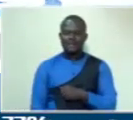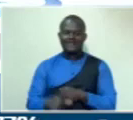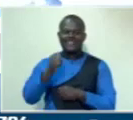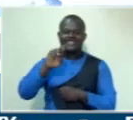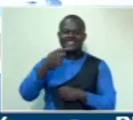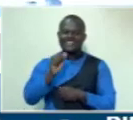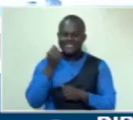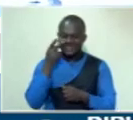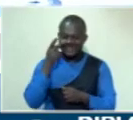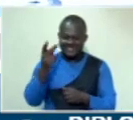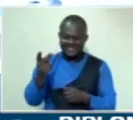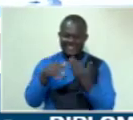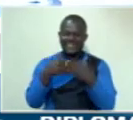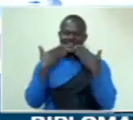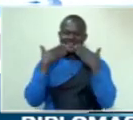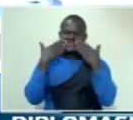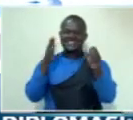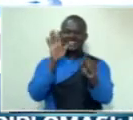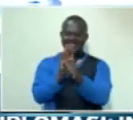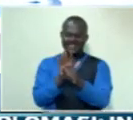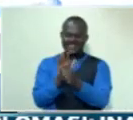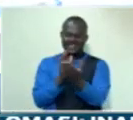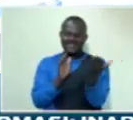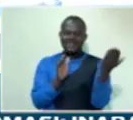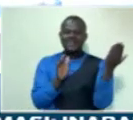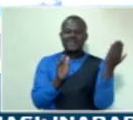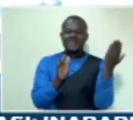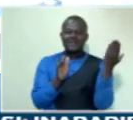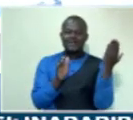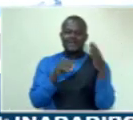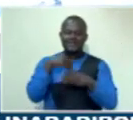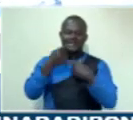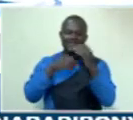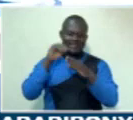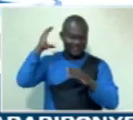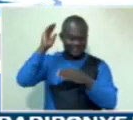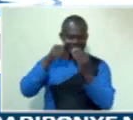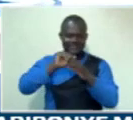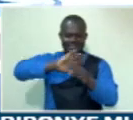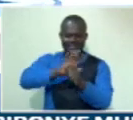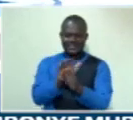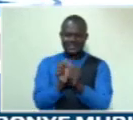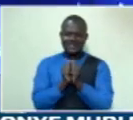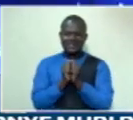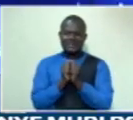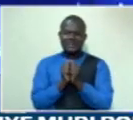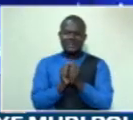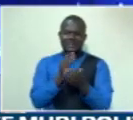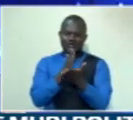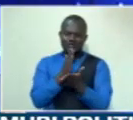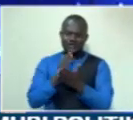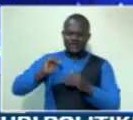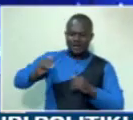Serge Ntore wamubonye akoze cyane Serge Ntore dukomereze mu makuru avugwa kuri COVID nibyo